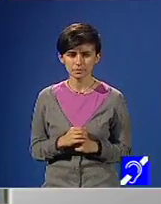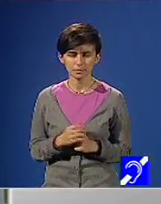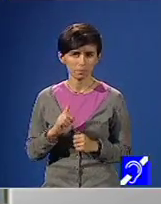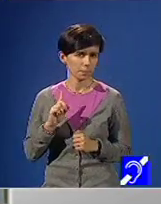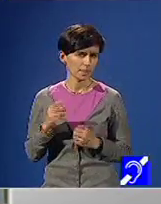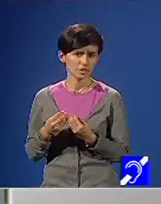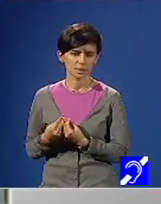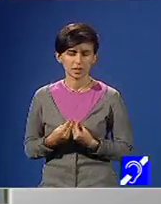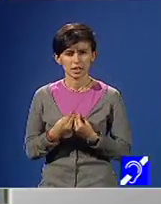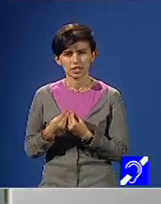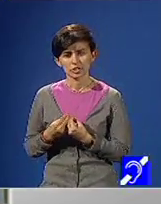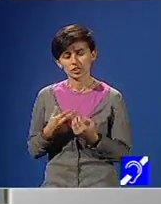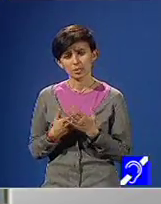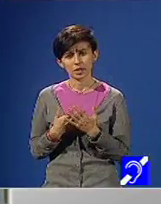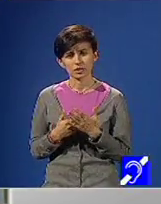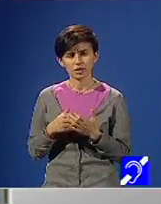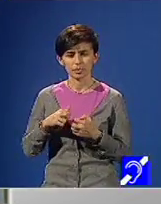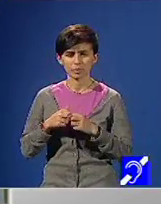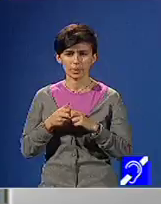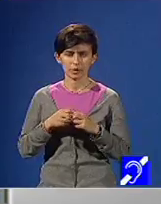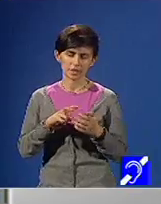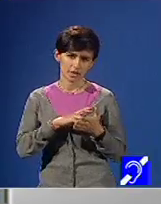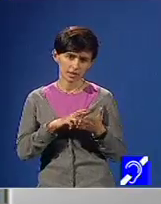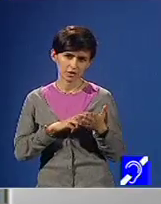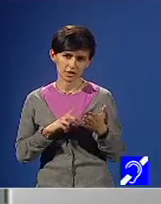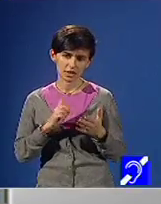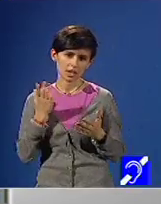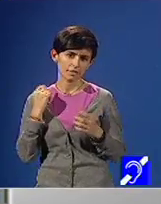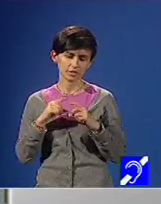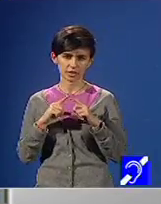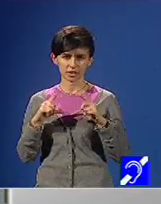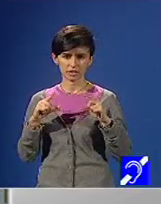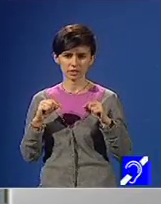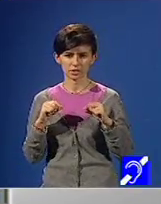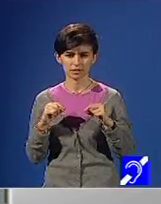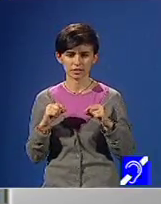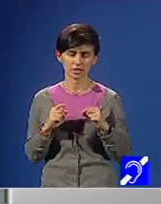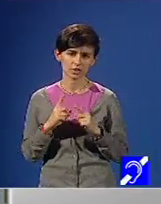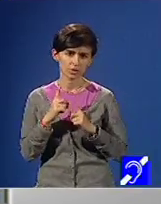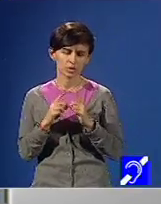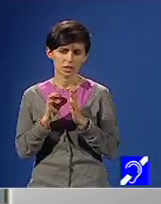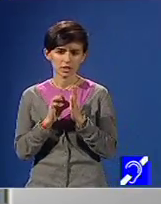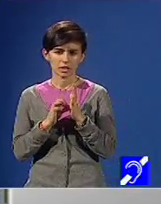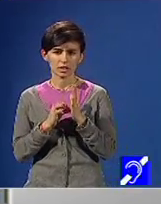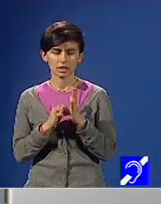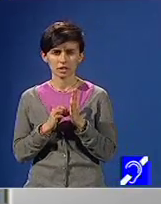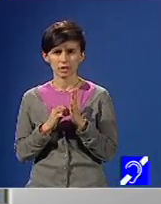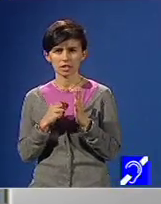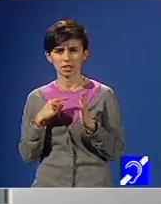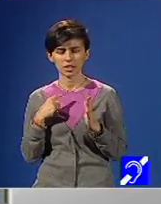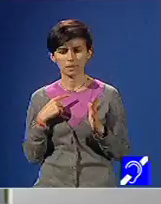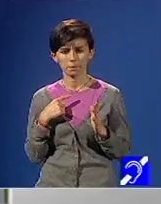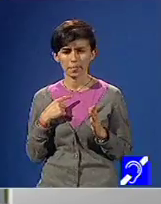că dislexia până acum a fost definită prin excludere. Unul dintre criterii este criteriul excluderii și acolo